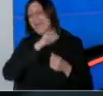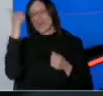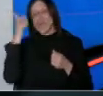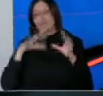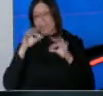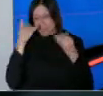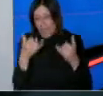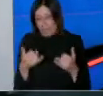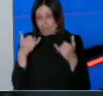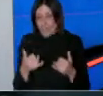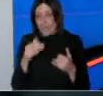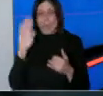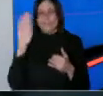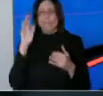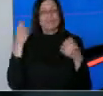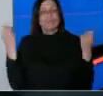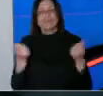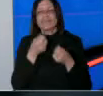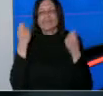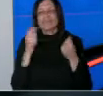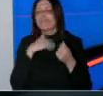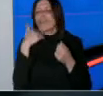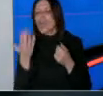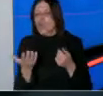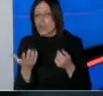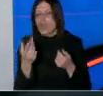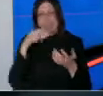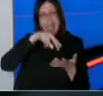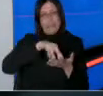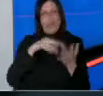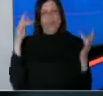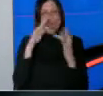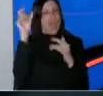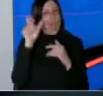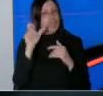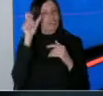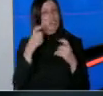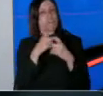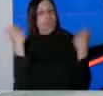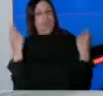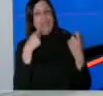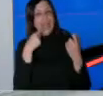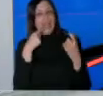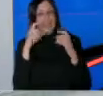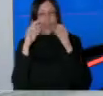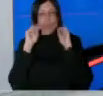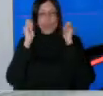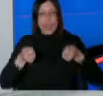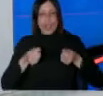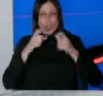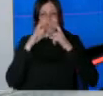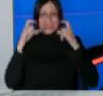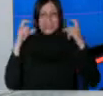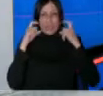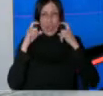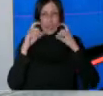בבחירות האלו נתניהו קמפיינר פשוט לא טוב. לעמוד מול אנשים באולם ולהגיד להם, יאללה, תורידו מסכות, הכל סבבה. תשים